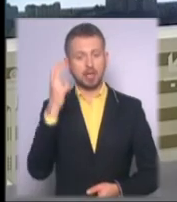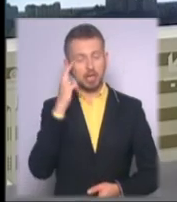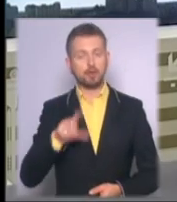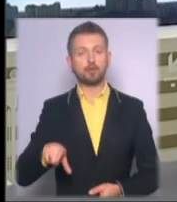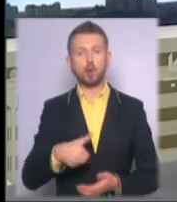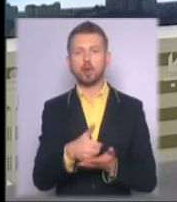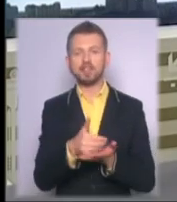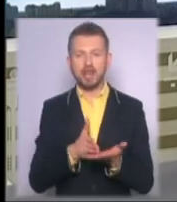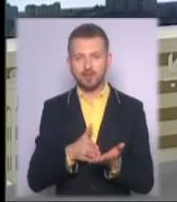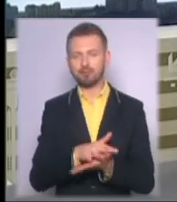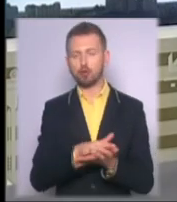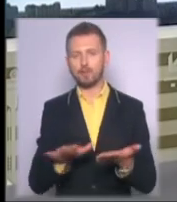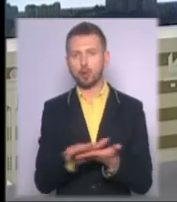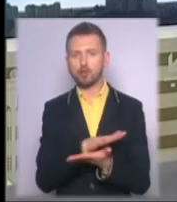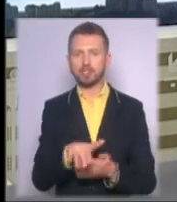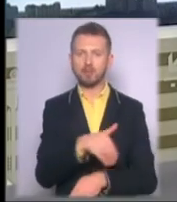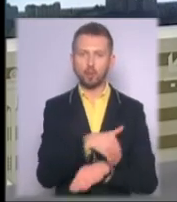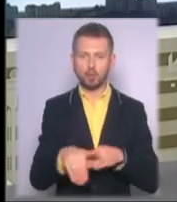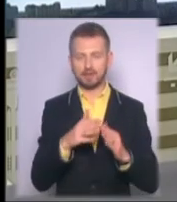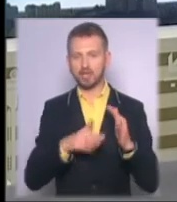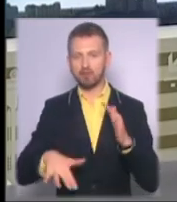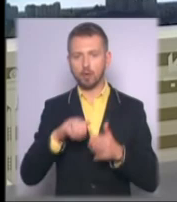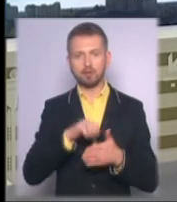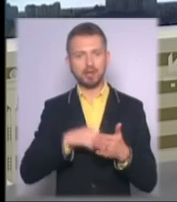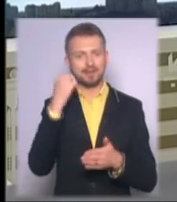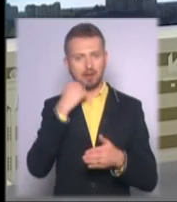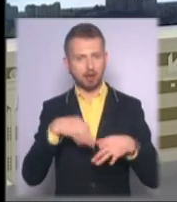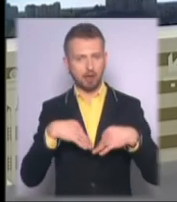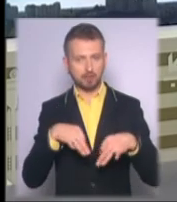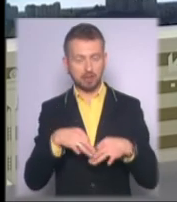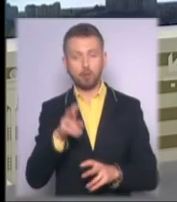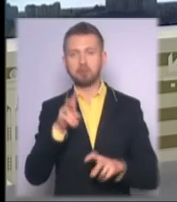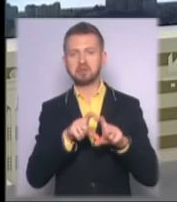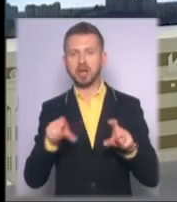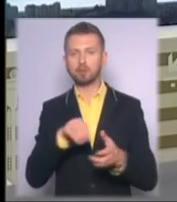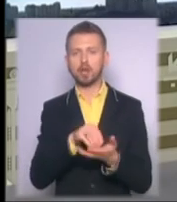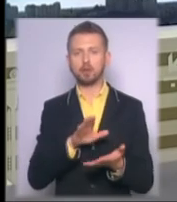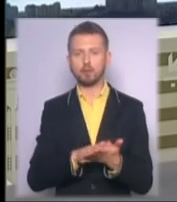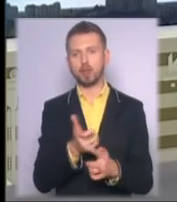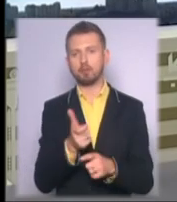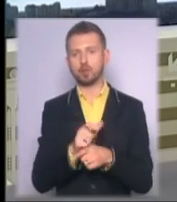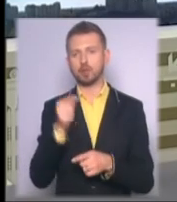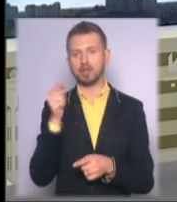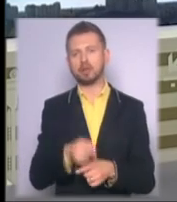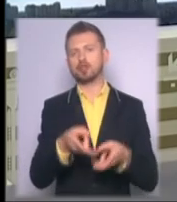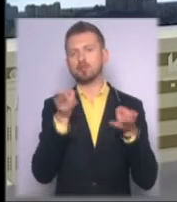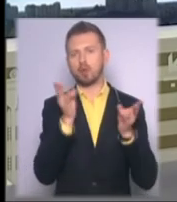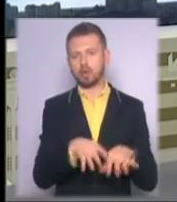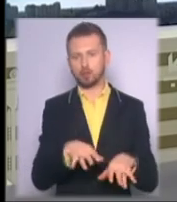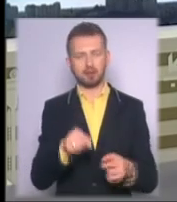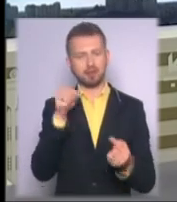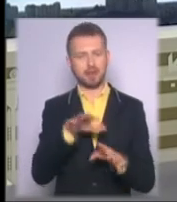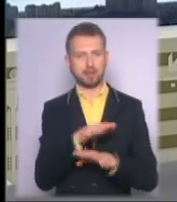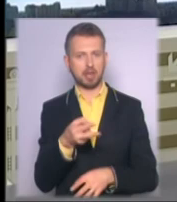«Київдорсервіс» продовжує очищувати вулиці та двори Києва від старих автівок. Нагадаємо, підприємство зареєструвало більше 1000 покинутих та непридатних